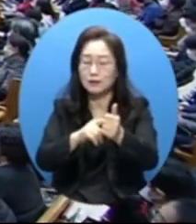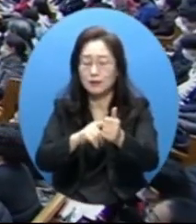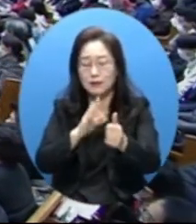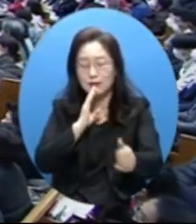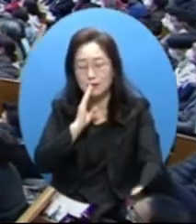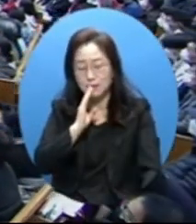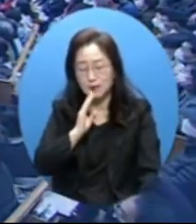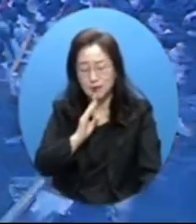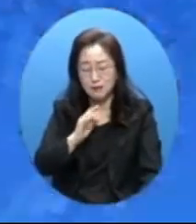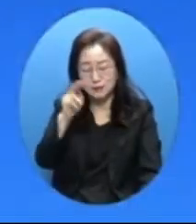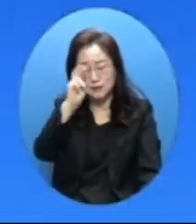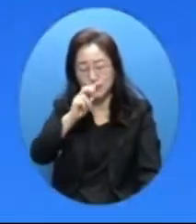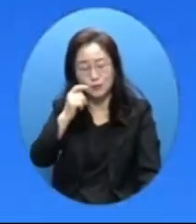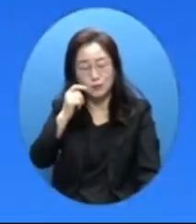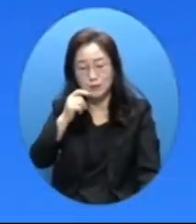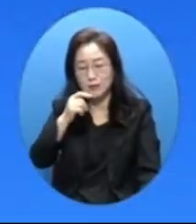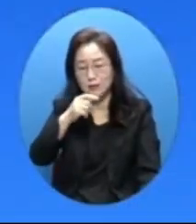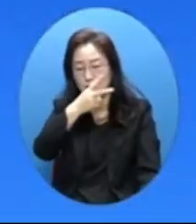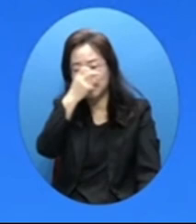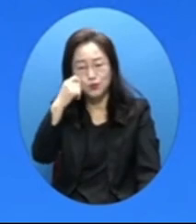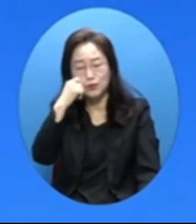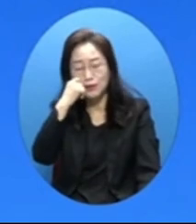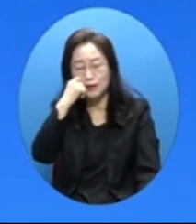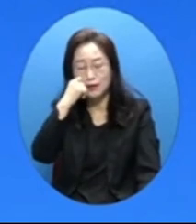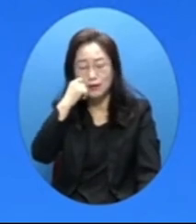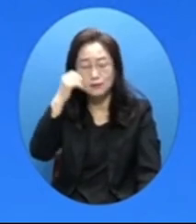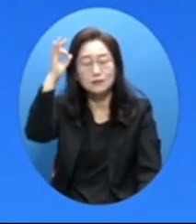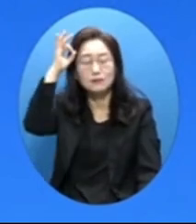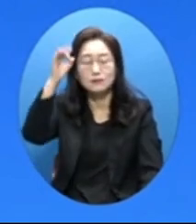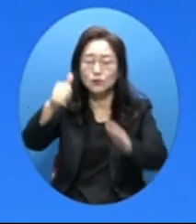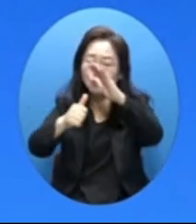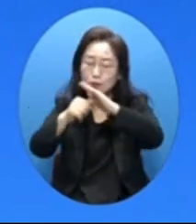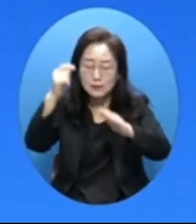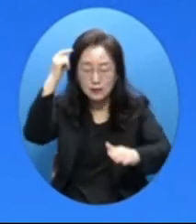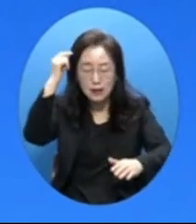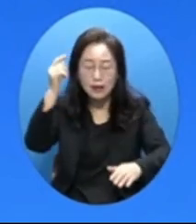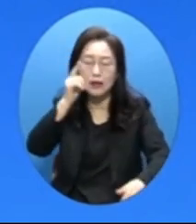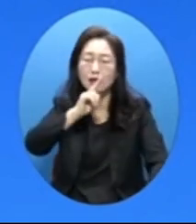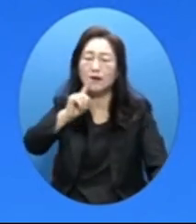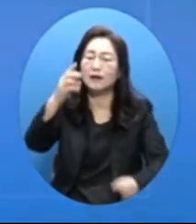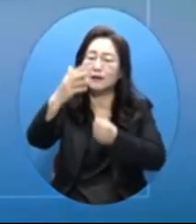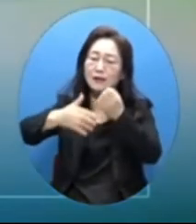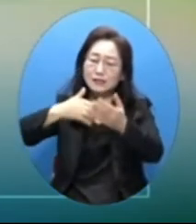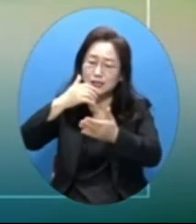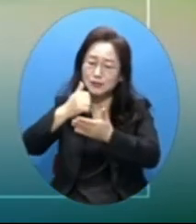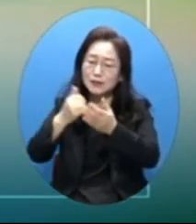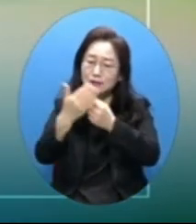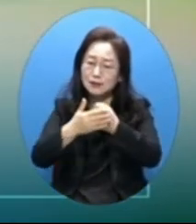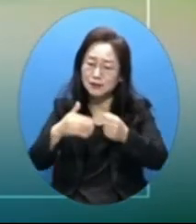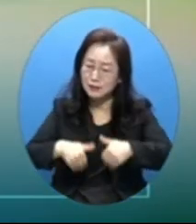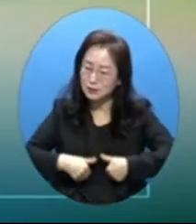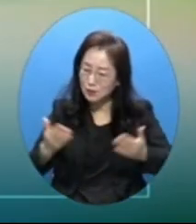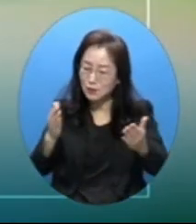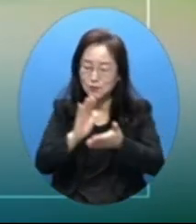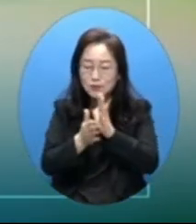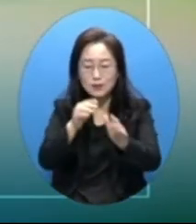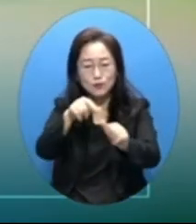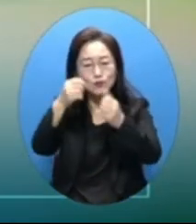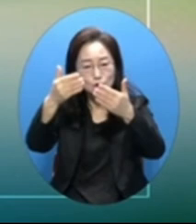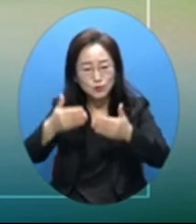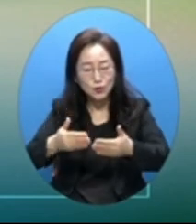소년을 생각하면서 찬송을지었습니다 아 하나님의 은혜로이 없는 자 왜 구속하여 주는지 난 알 수 없도다